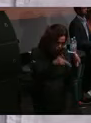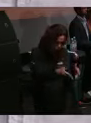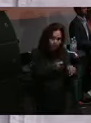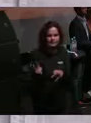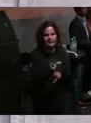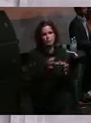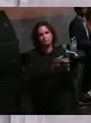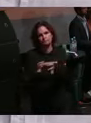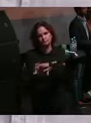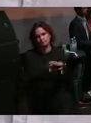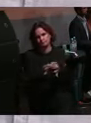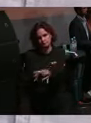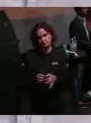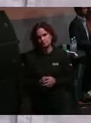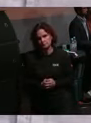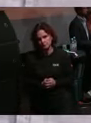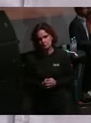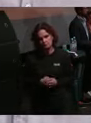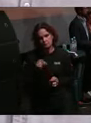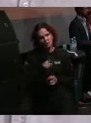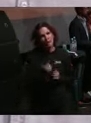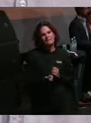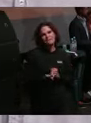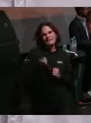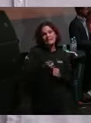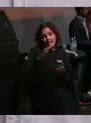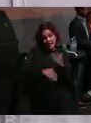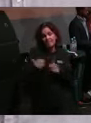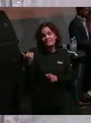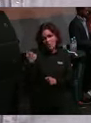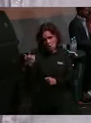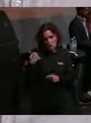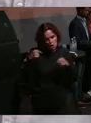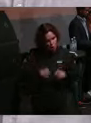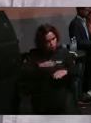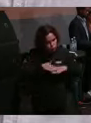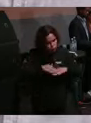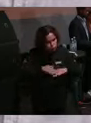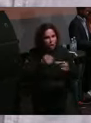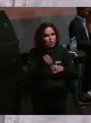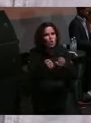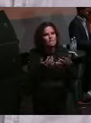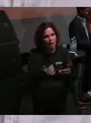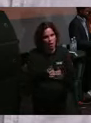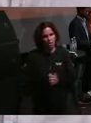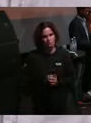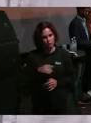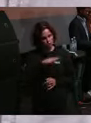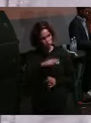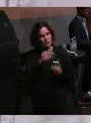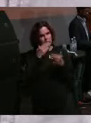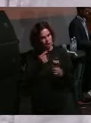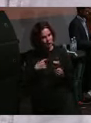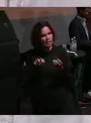sammenheng. Og da det viktigere enn noen gang å ha en plan for hva vi skal gjøre, så jeg synes det veldig bra at flere